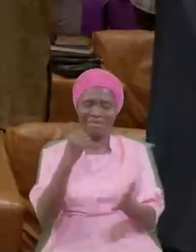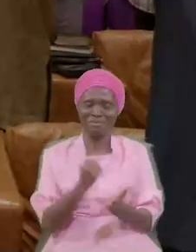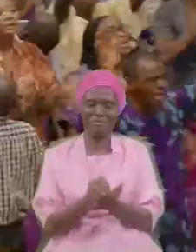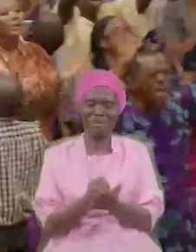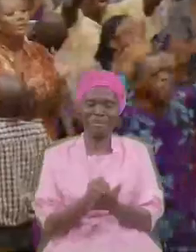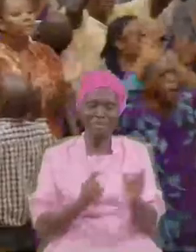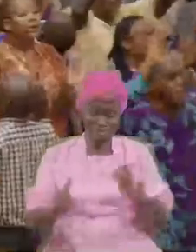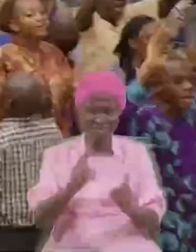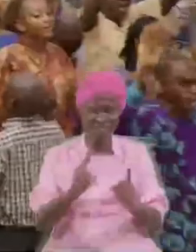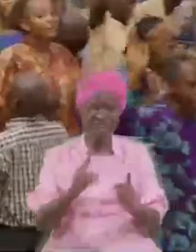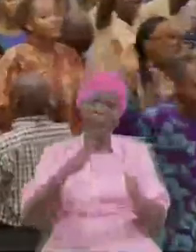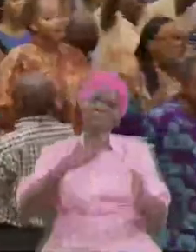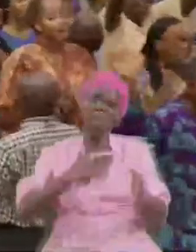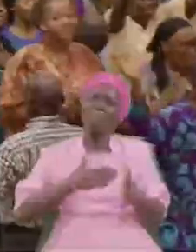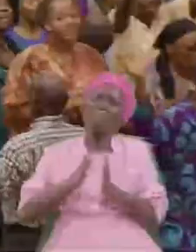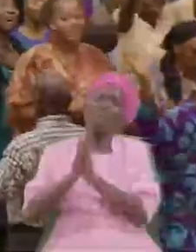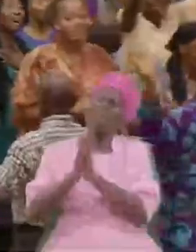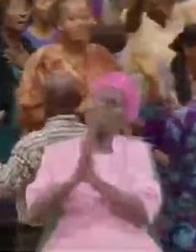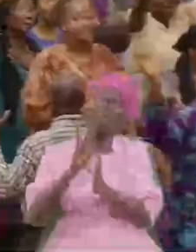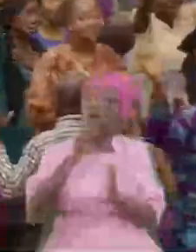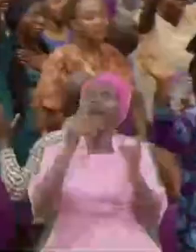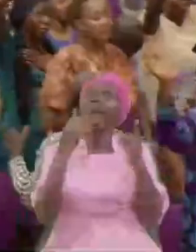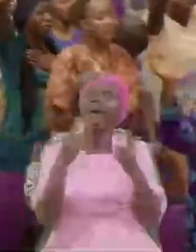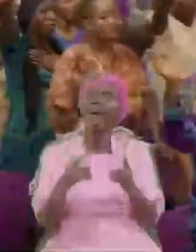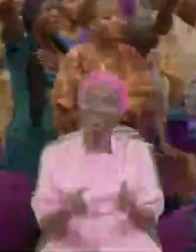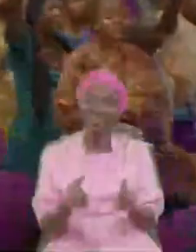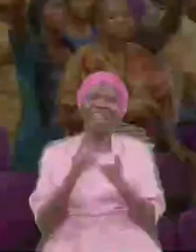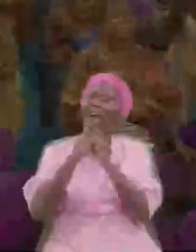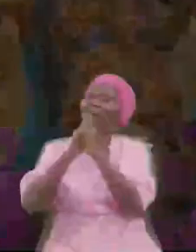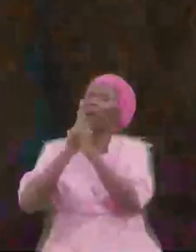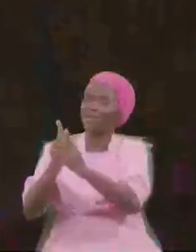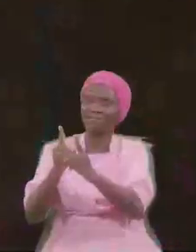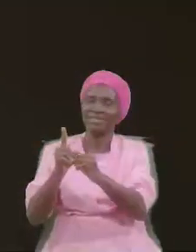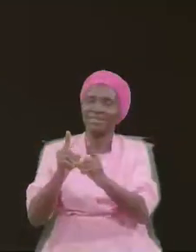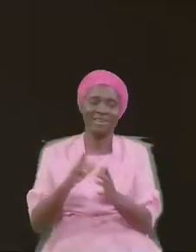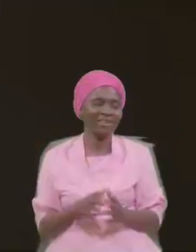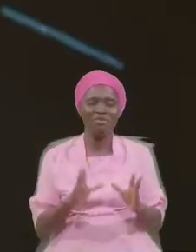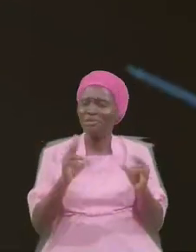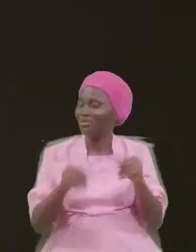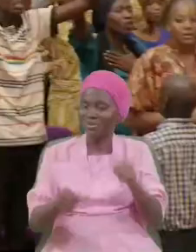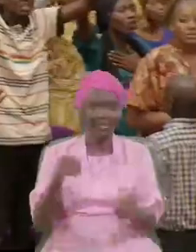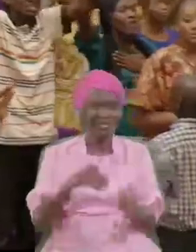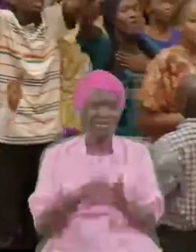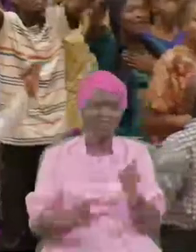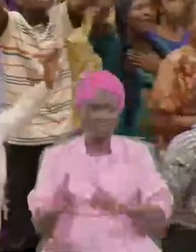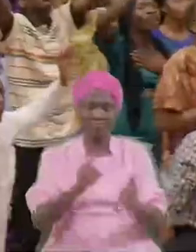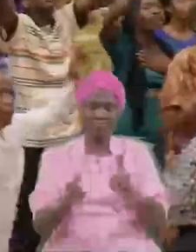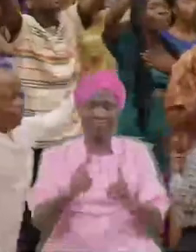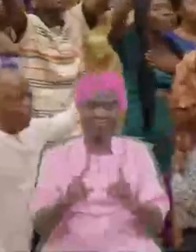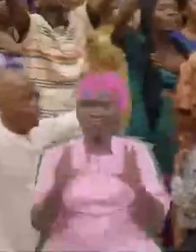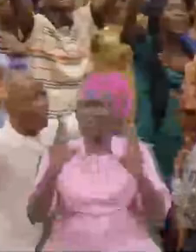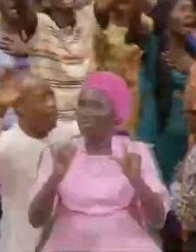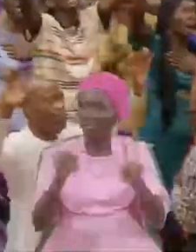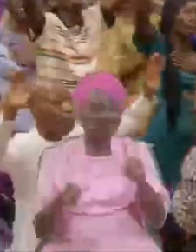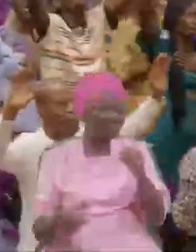Mes prières sont exaucées. Il n'y a plus de doute. Il faut le dire. Il n'y a plus de doute.